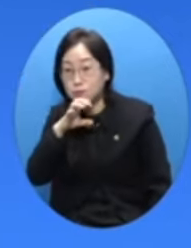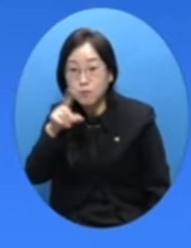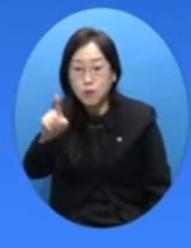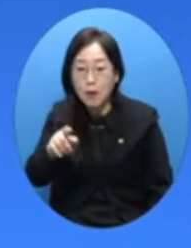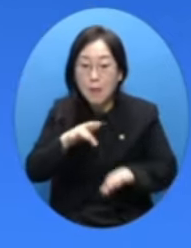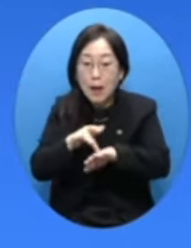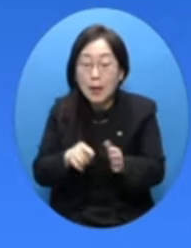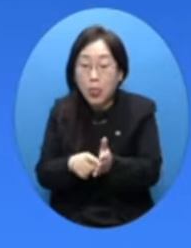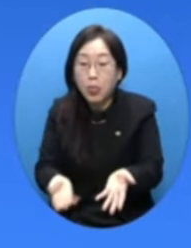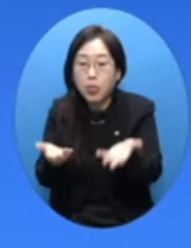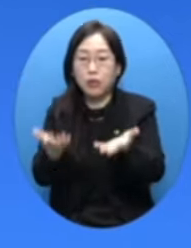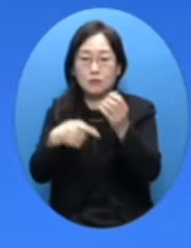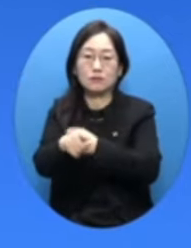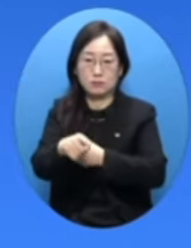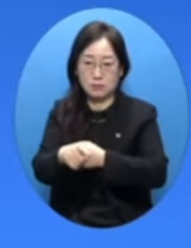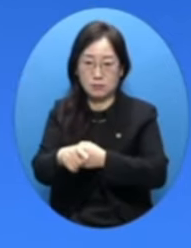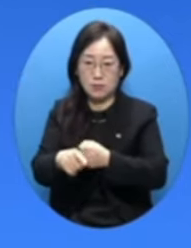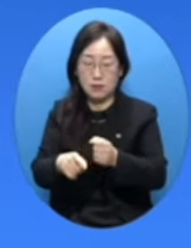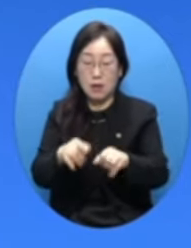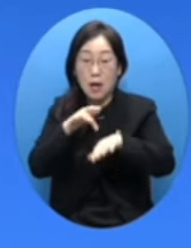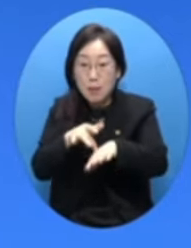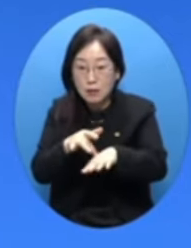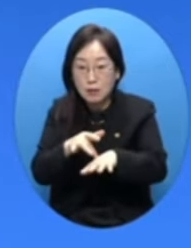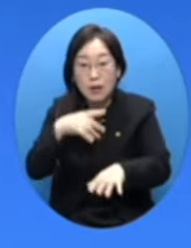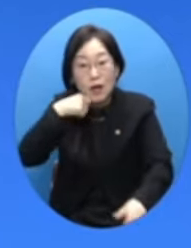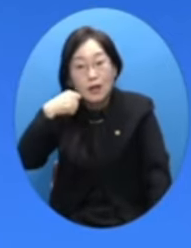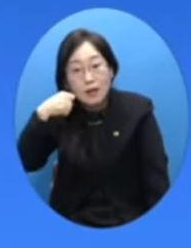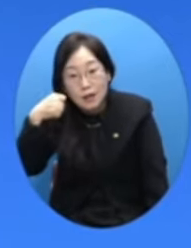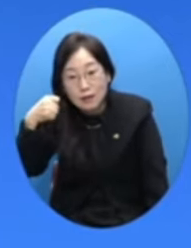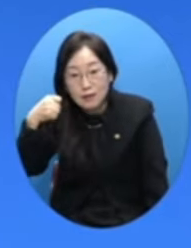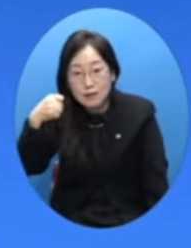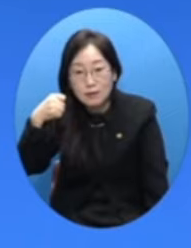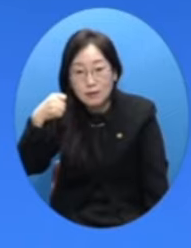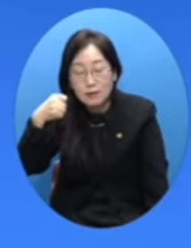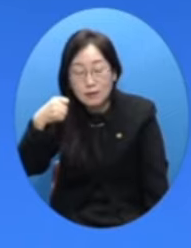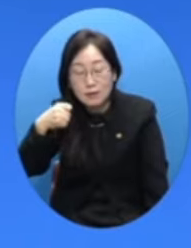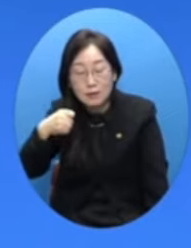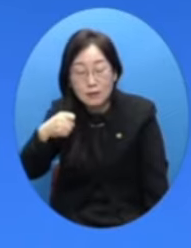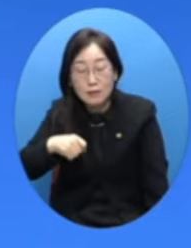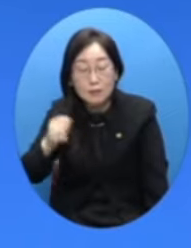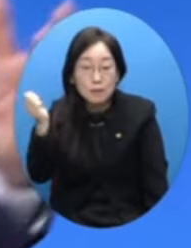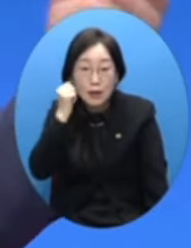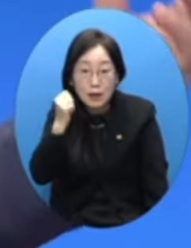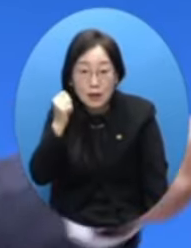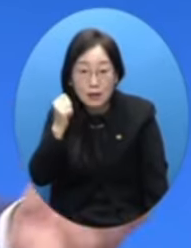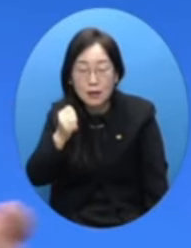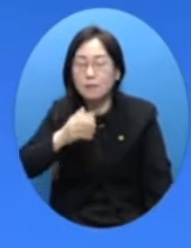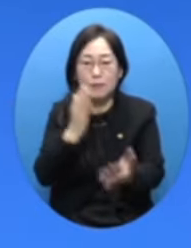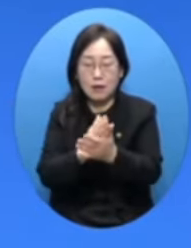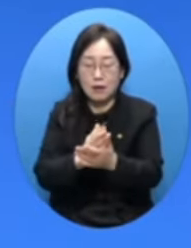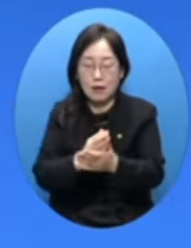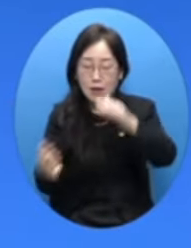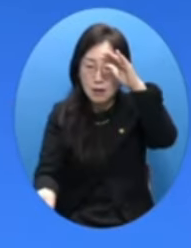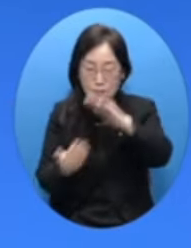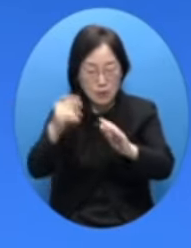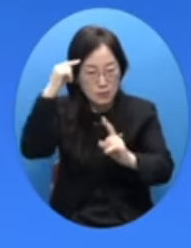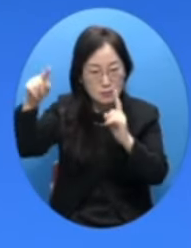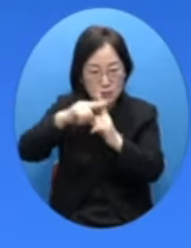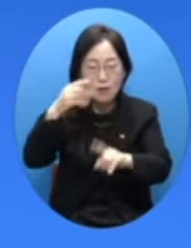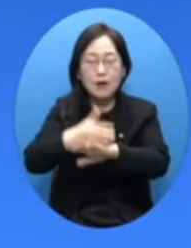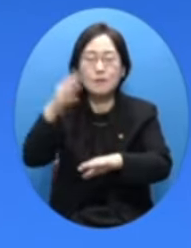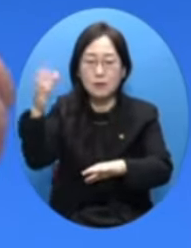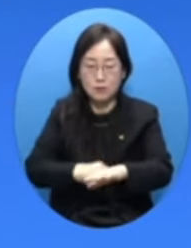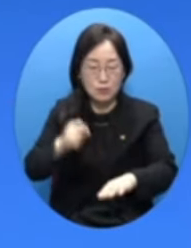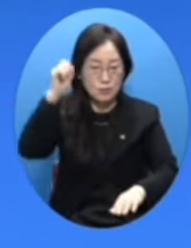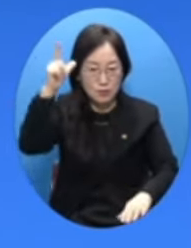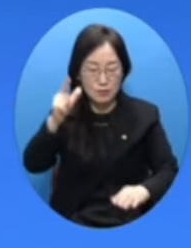도구인 것입니다. 마귀의 도구에 우리가 붙잡혀서 스스로 파멸의 길을 가지 말고 절대 긍정, 절대 감사로 위대한 승리의 삶을